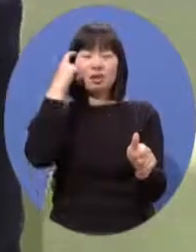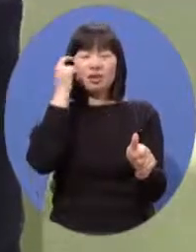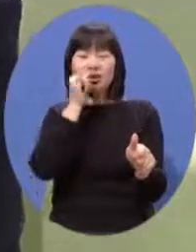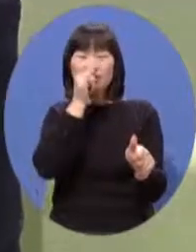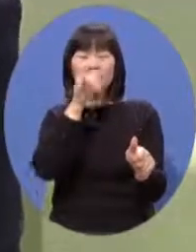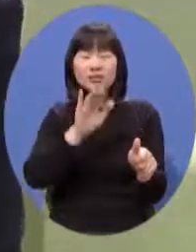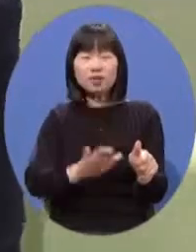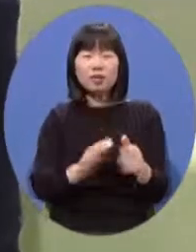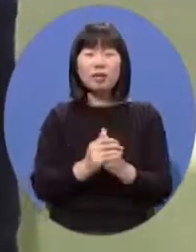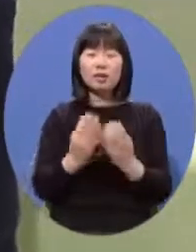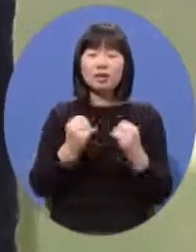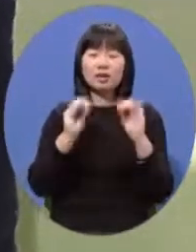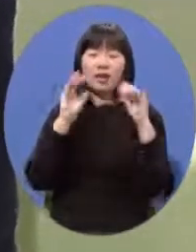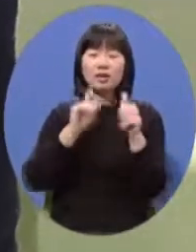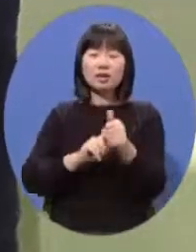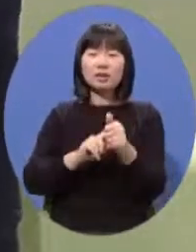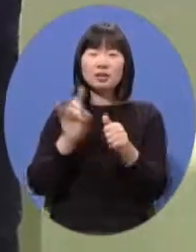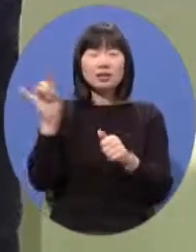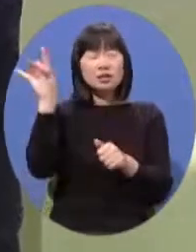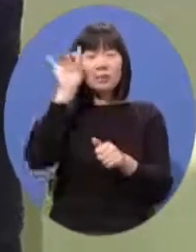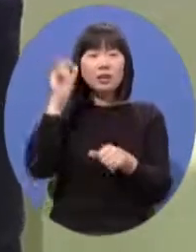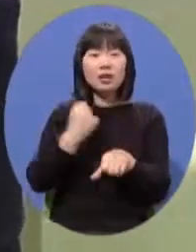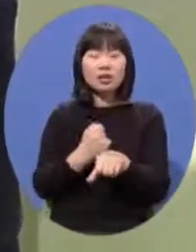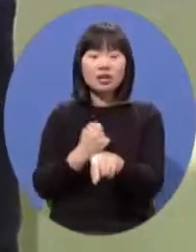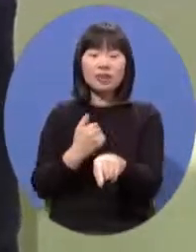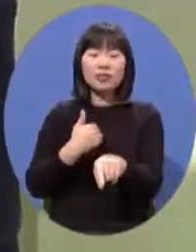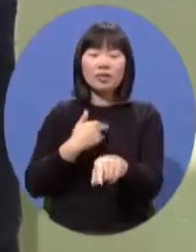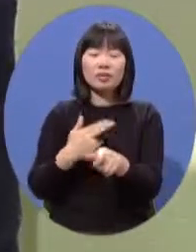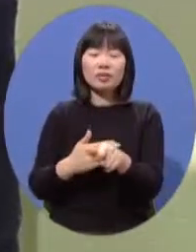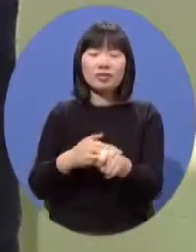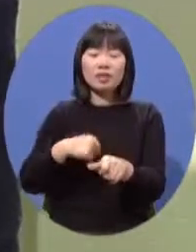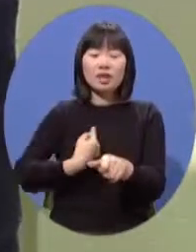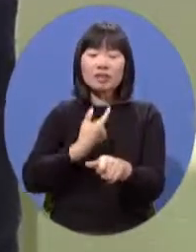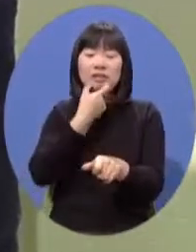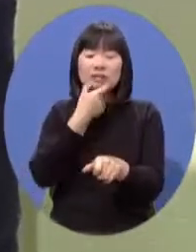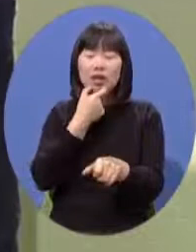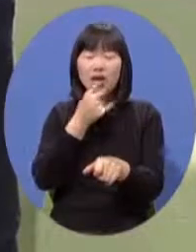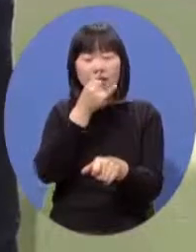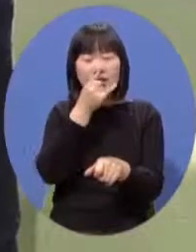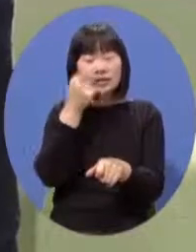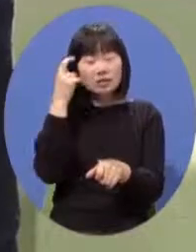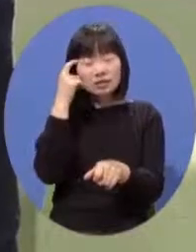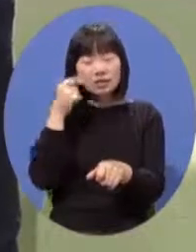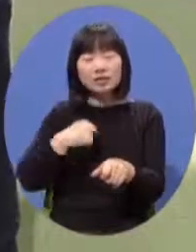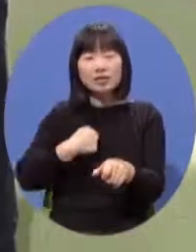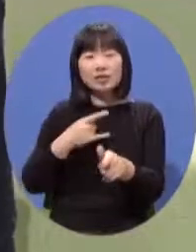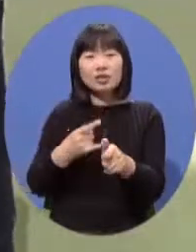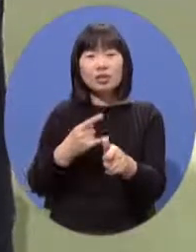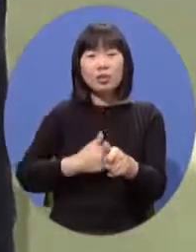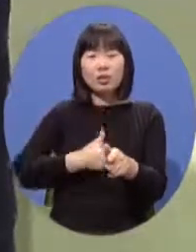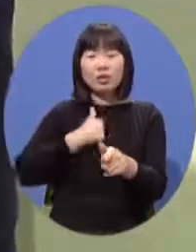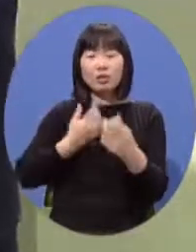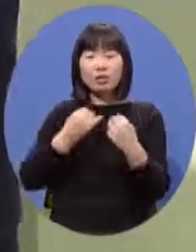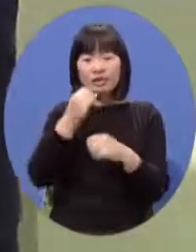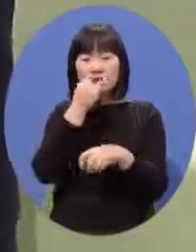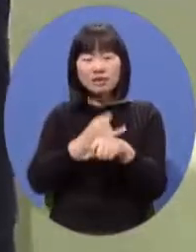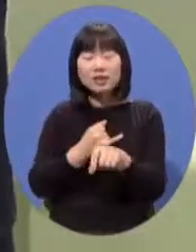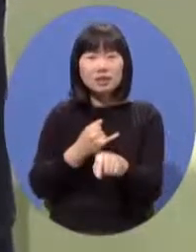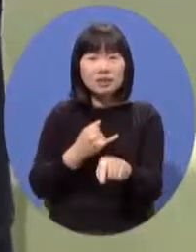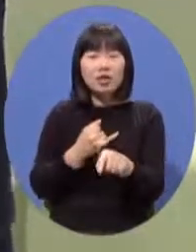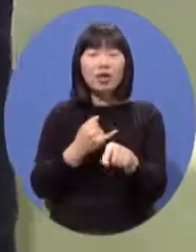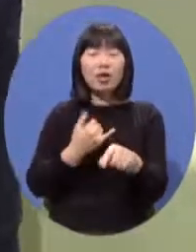그런데 많은 아이들이 의외로 내가 선생님이 자기를 싫어하는 거 아닌지 선생님이 자기한테 화가 많이 난 것은